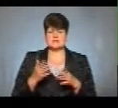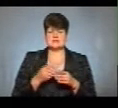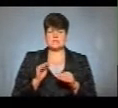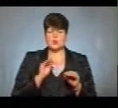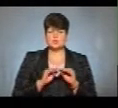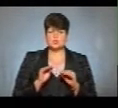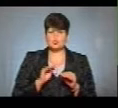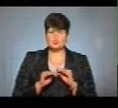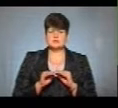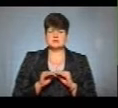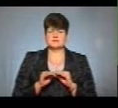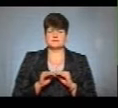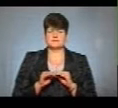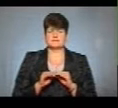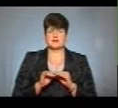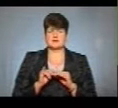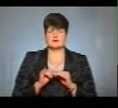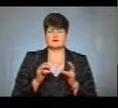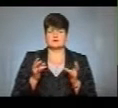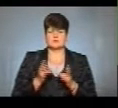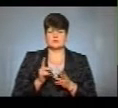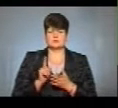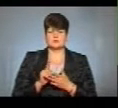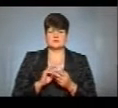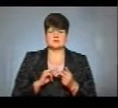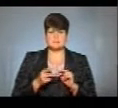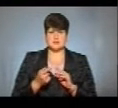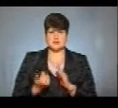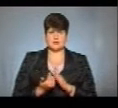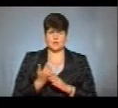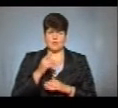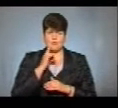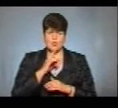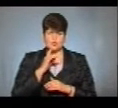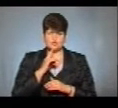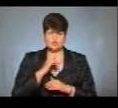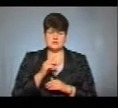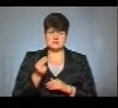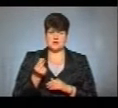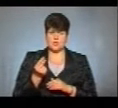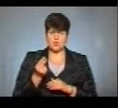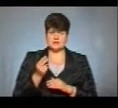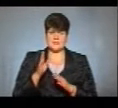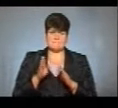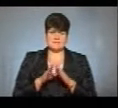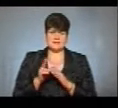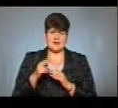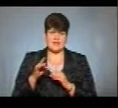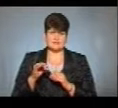конструкції і підлягає заміні на нову. Поки що за кошт підрядника. Але,